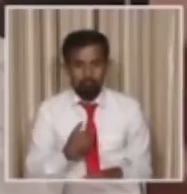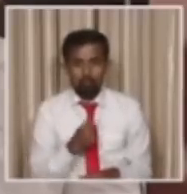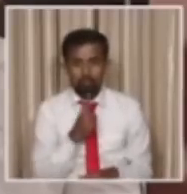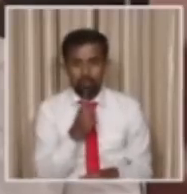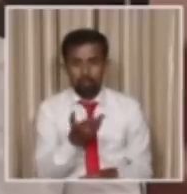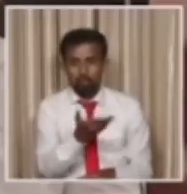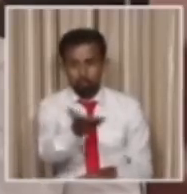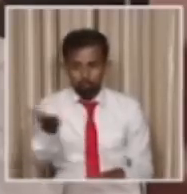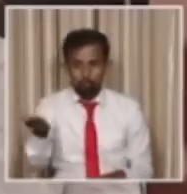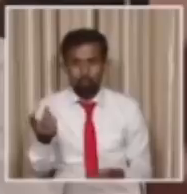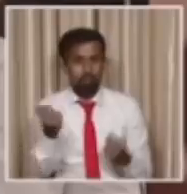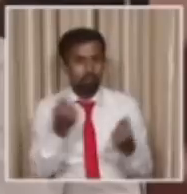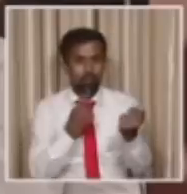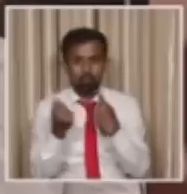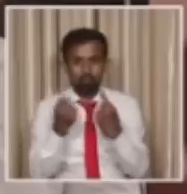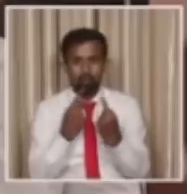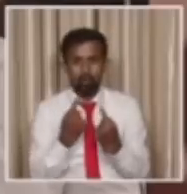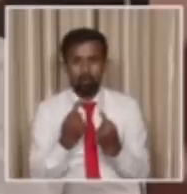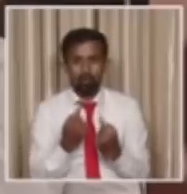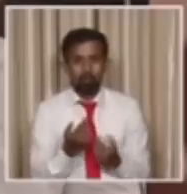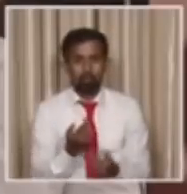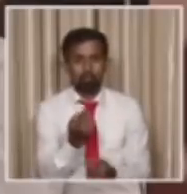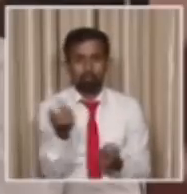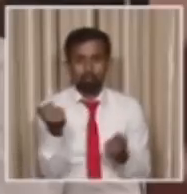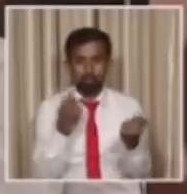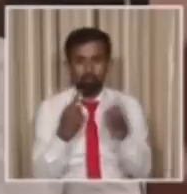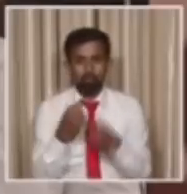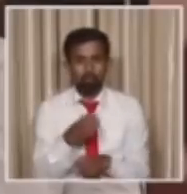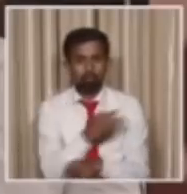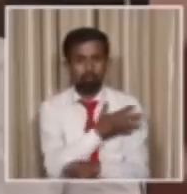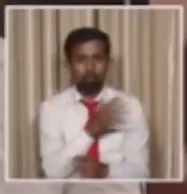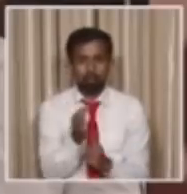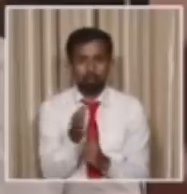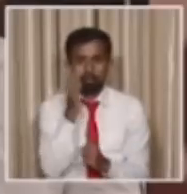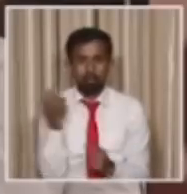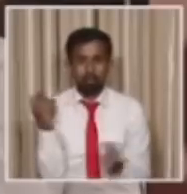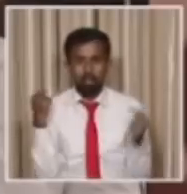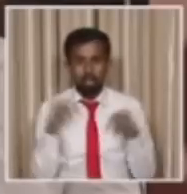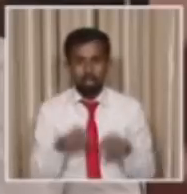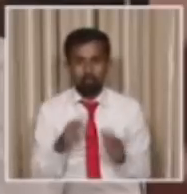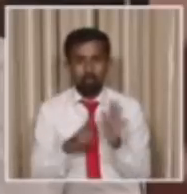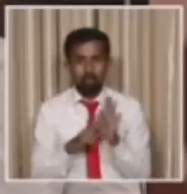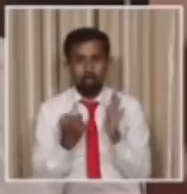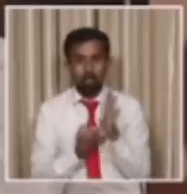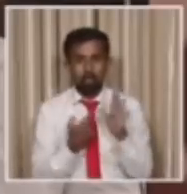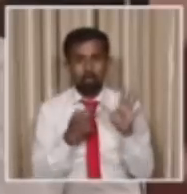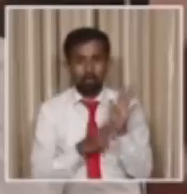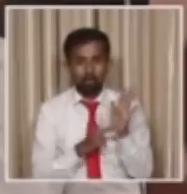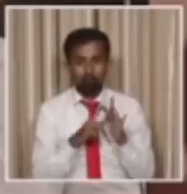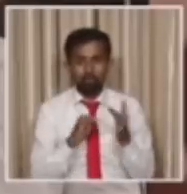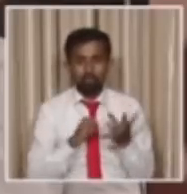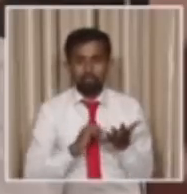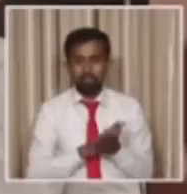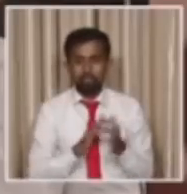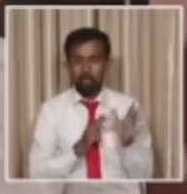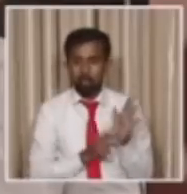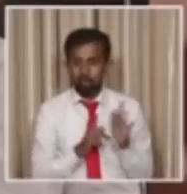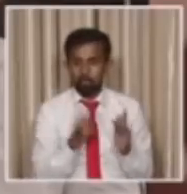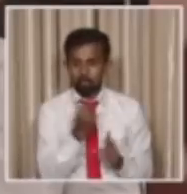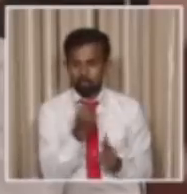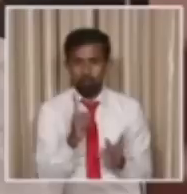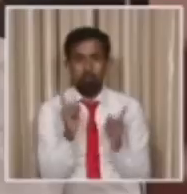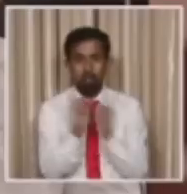මම මේ කියන්නේ ඔබලා කියපු දේවල් ගැන. ඔබලා කිව්වේ ගෝඨාභය ජනාධිපති ඇවිල්ලා රවි සෙනවිරත්නයි ශානීවයි දෙන්නම මාරු කෙරුවා